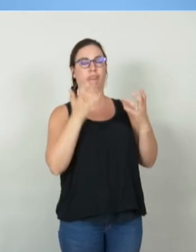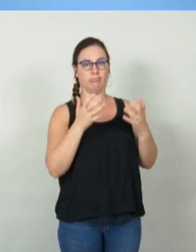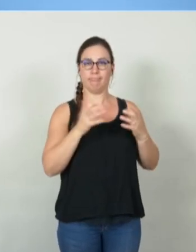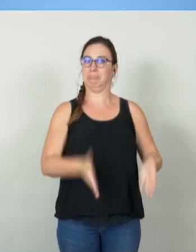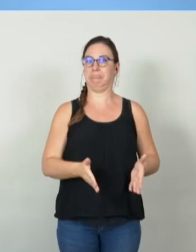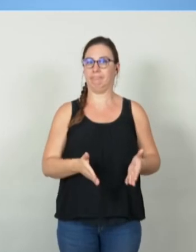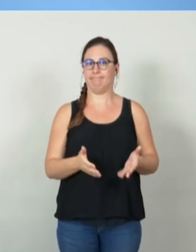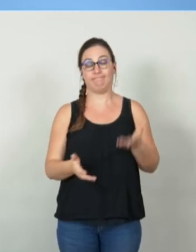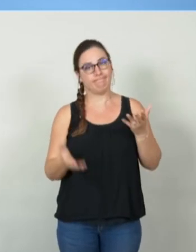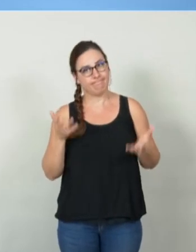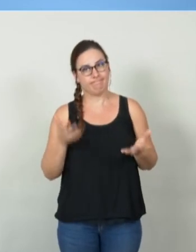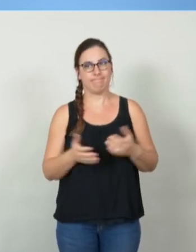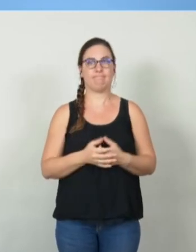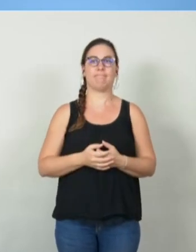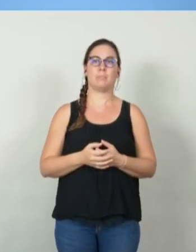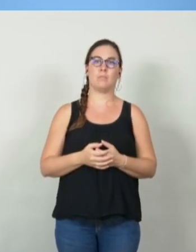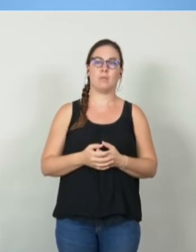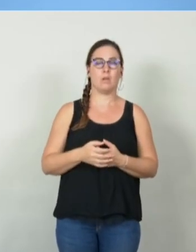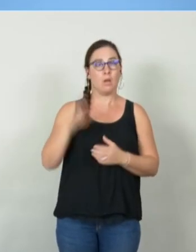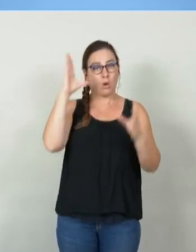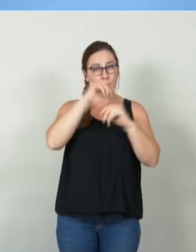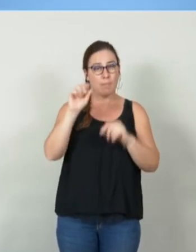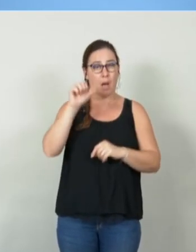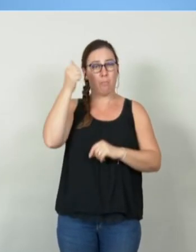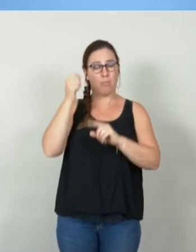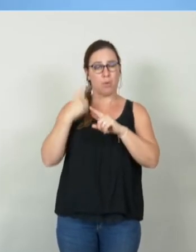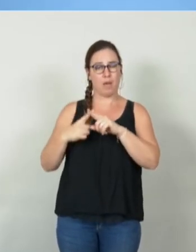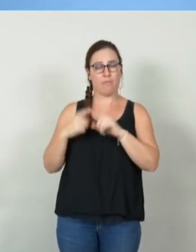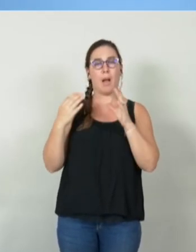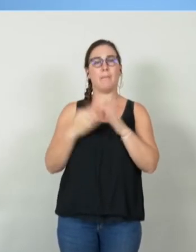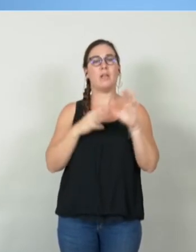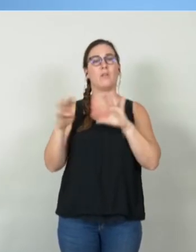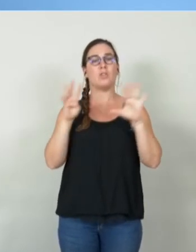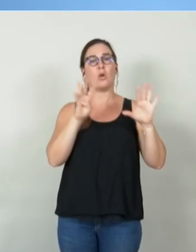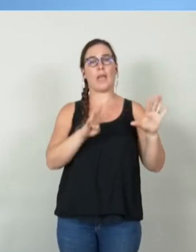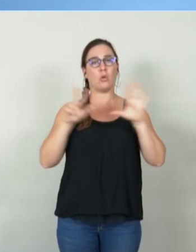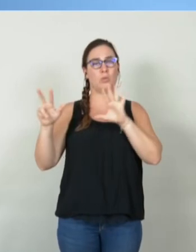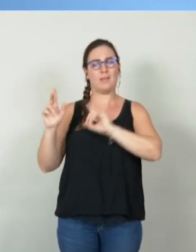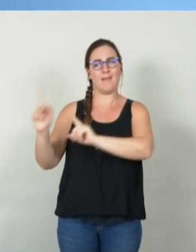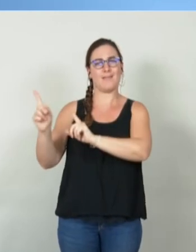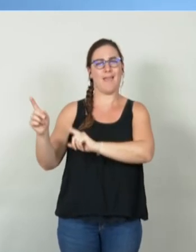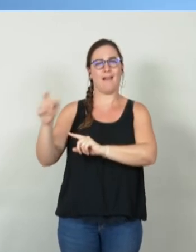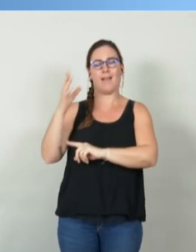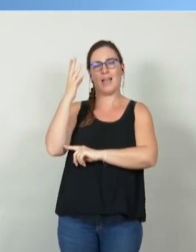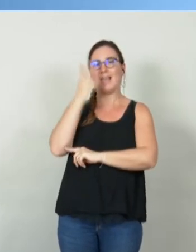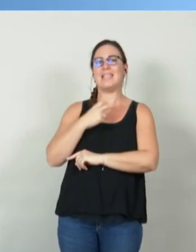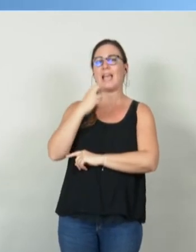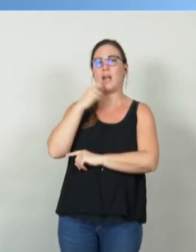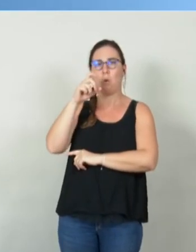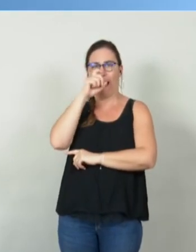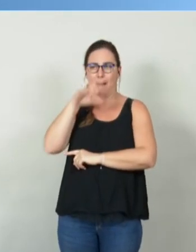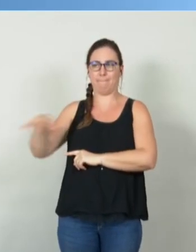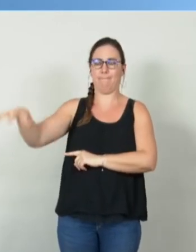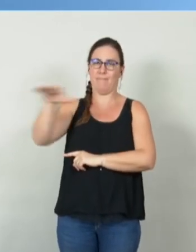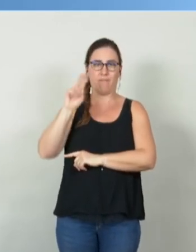depuis le premier conflit israélo-arabe en 1948 la France porte une voie singulière et